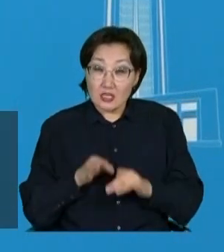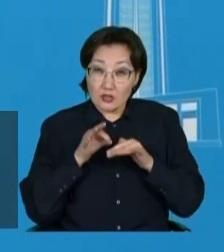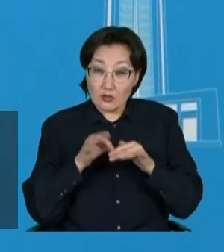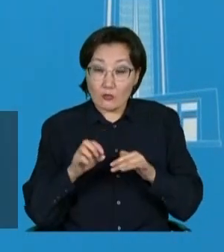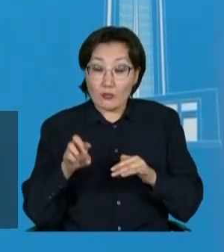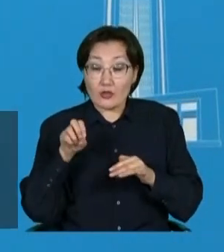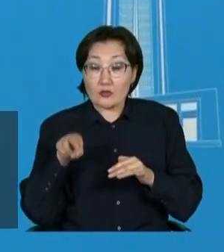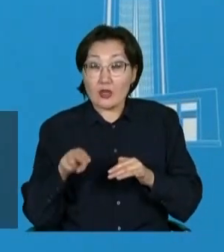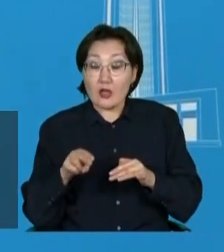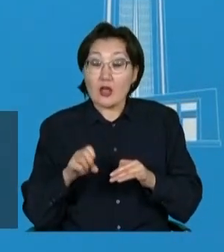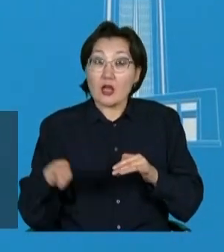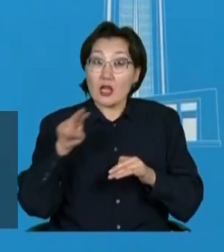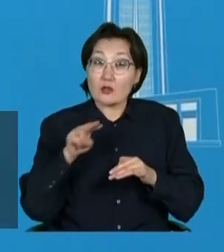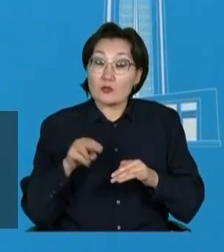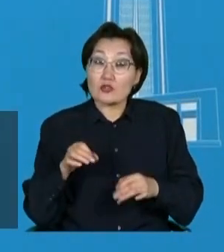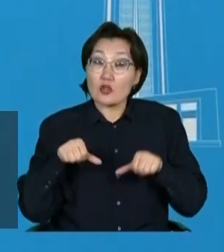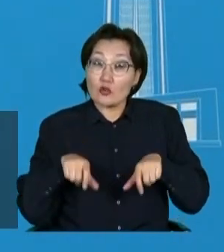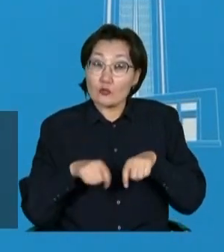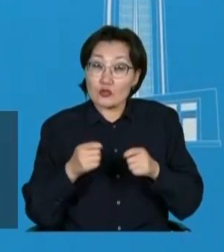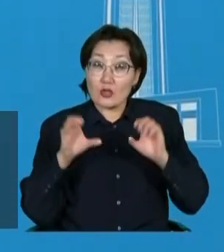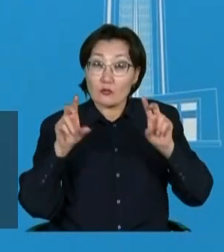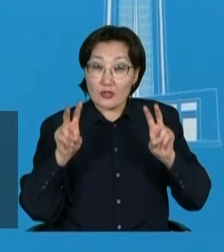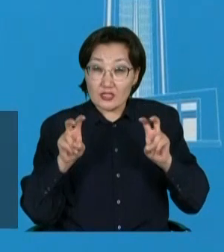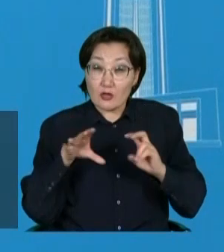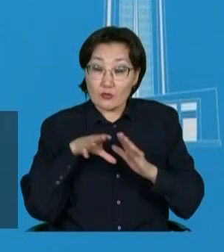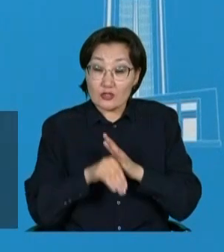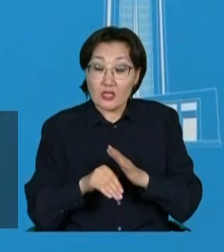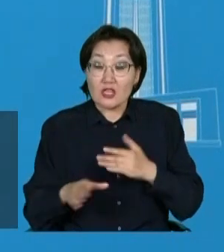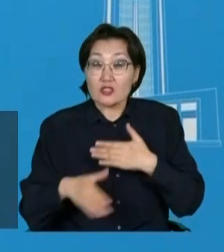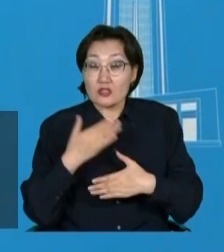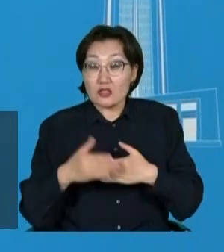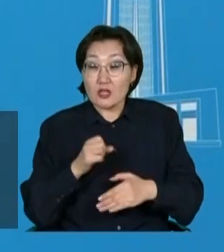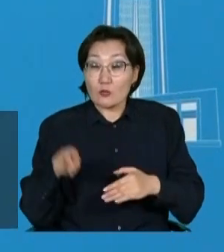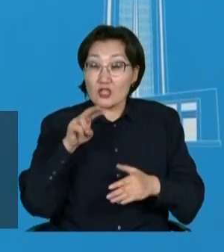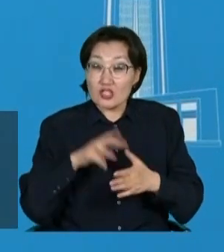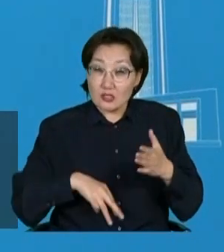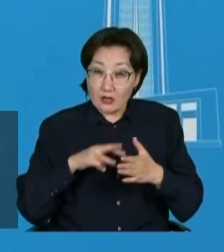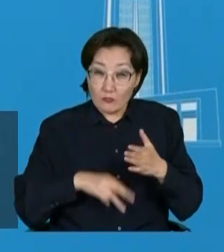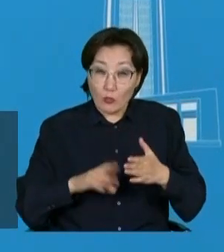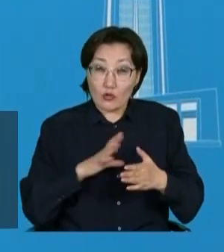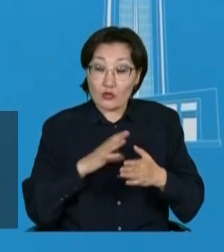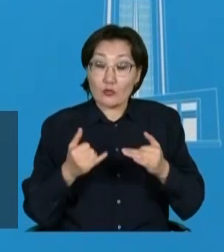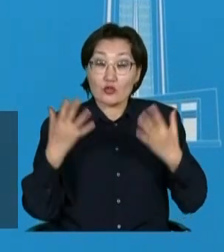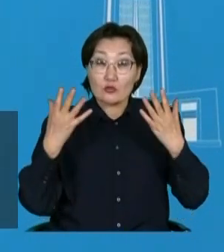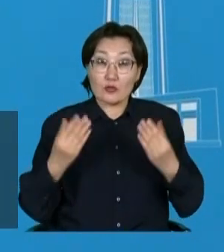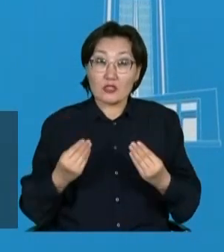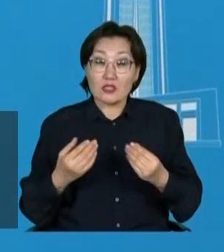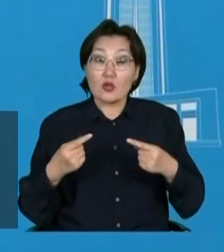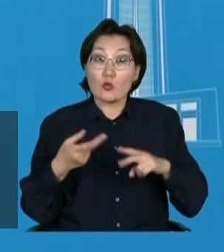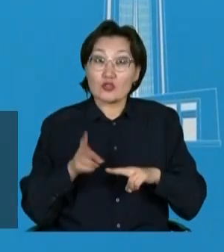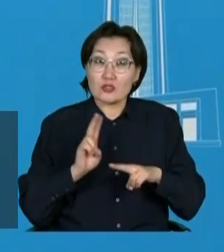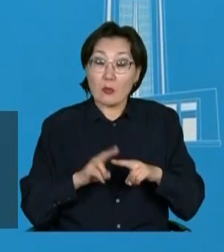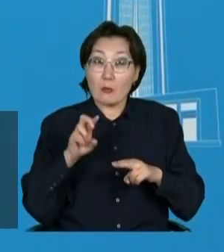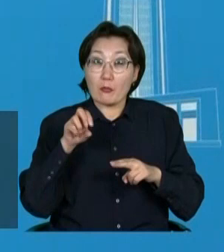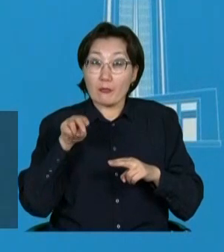құқық бұзушылық кодексінде болды. Сәйкесінше жазада әкімшілік жана штраф негізінде болды. Бүгінгі таңда дәл осы